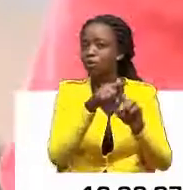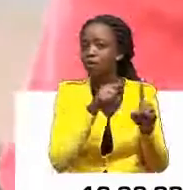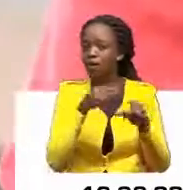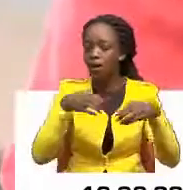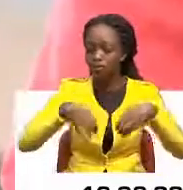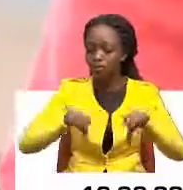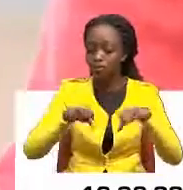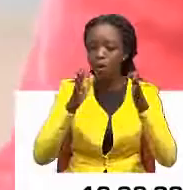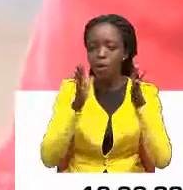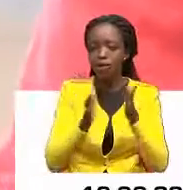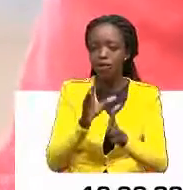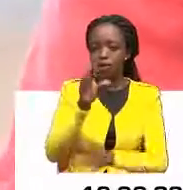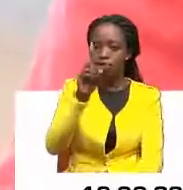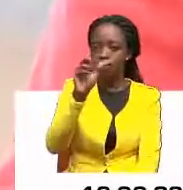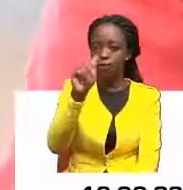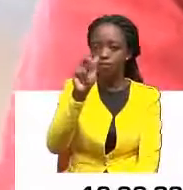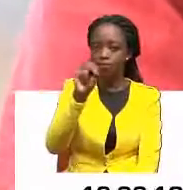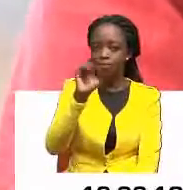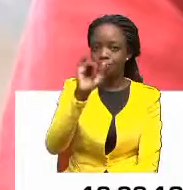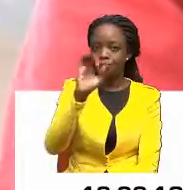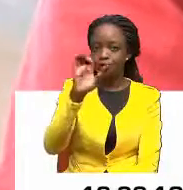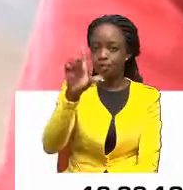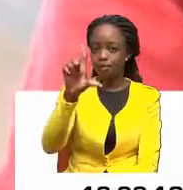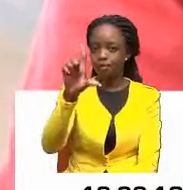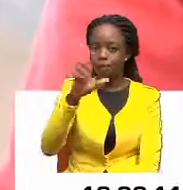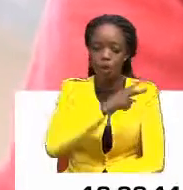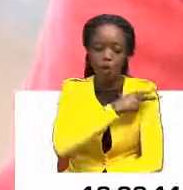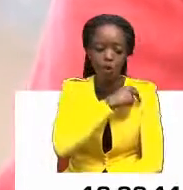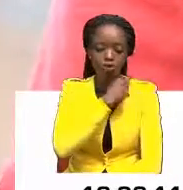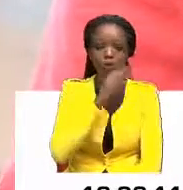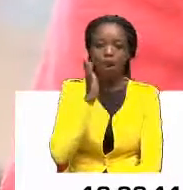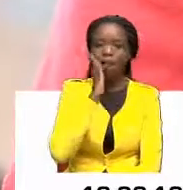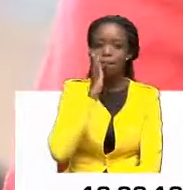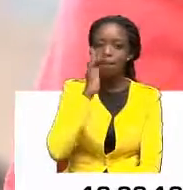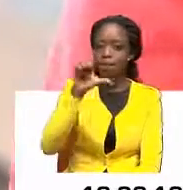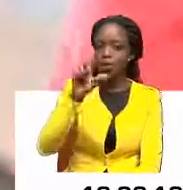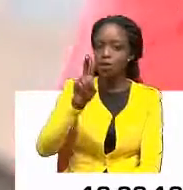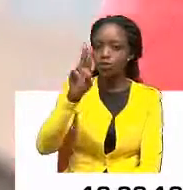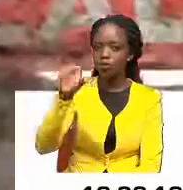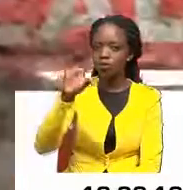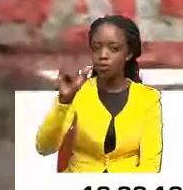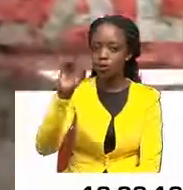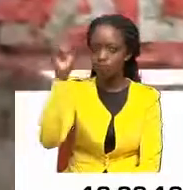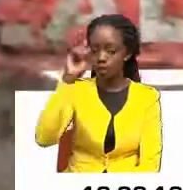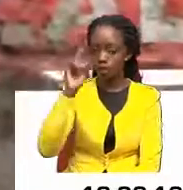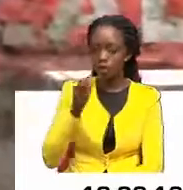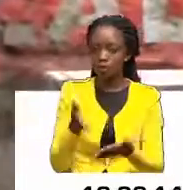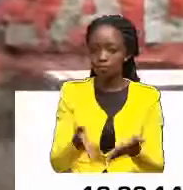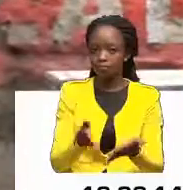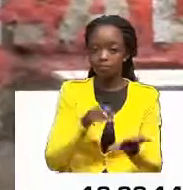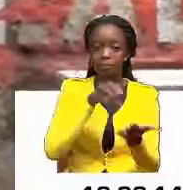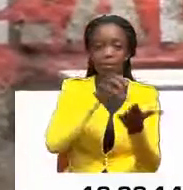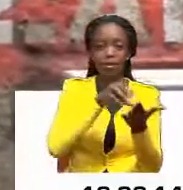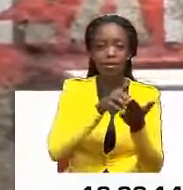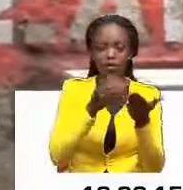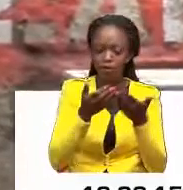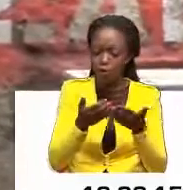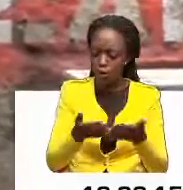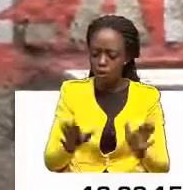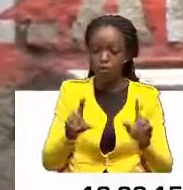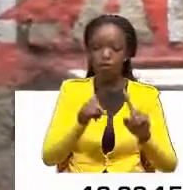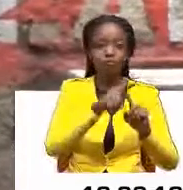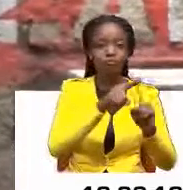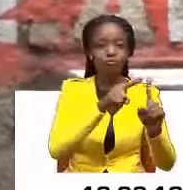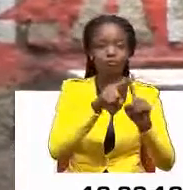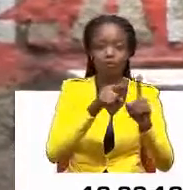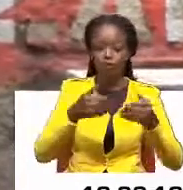mwendeshaji bodaboda Daniel Mburu katika hospitali ya Mama Lucy jijini Nairobi. Visa vya kupotea na kuuawa